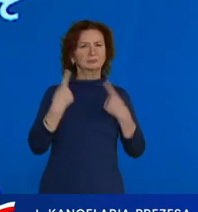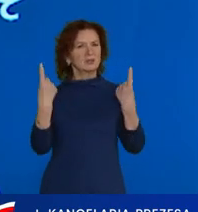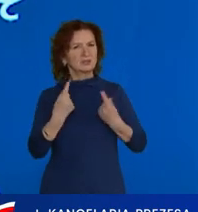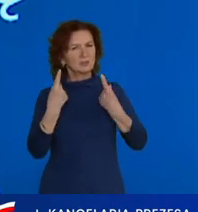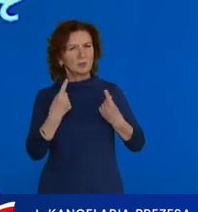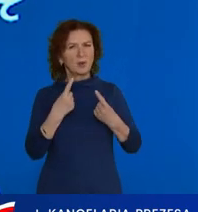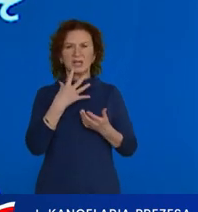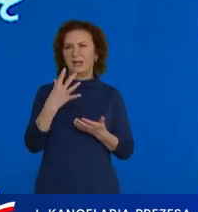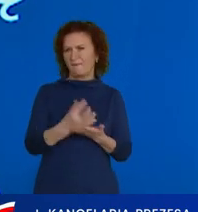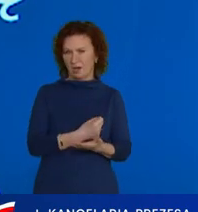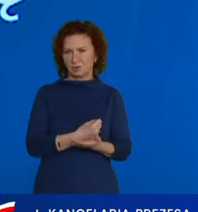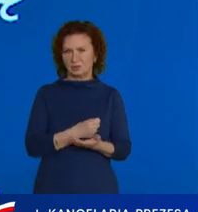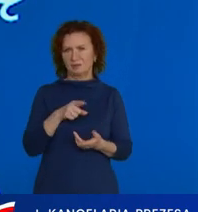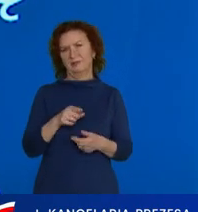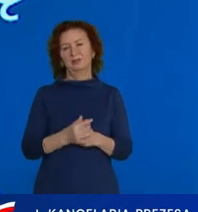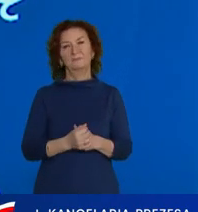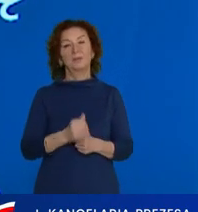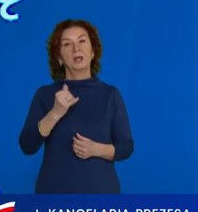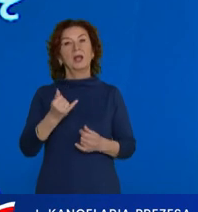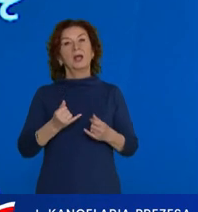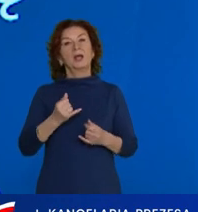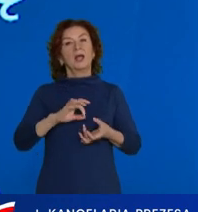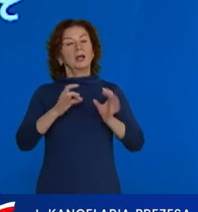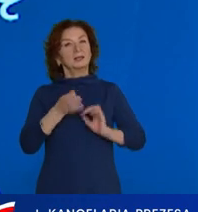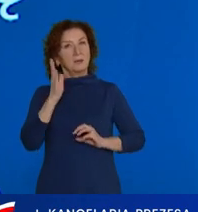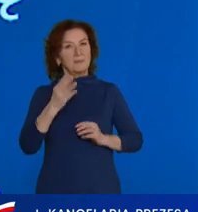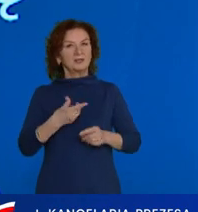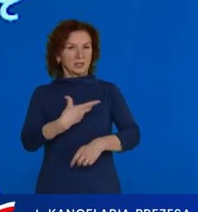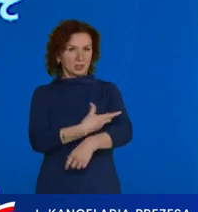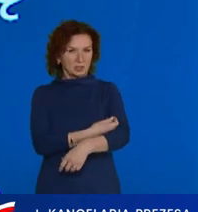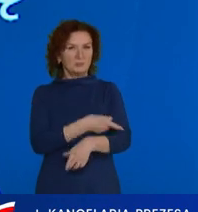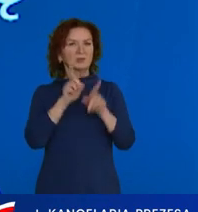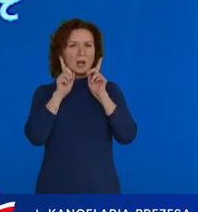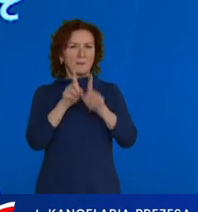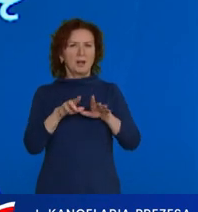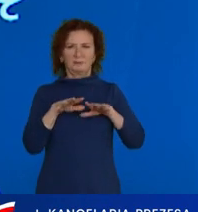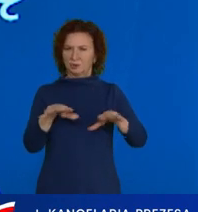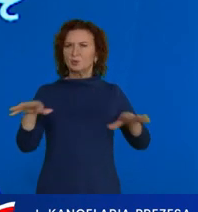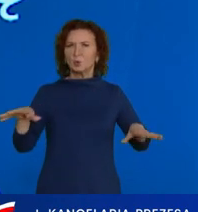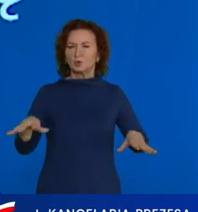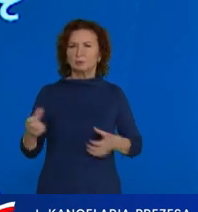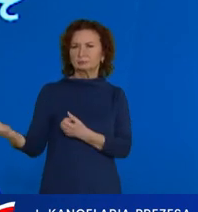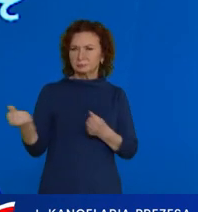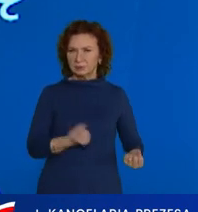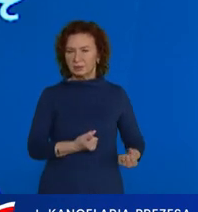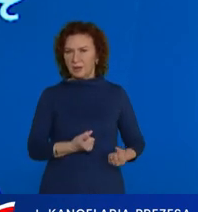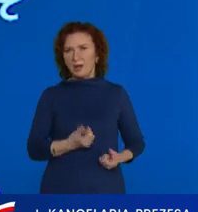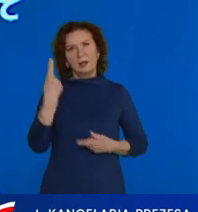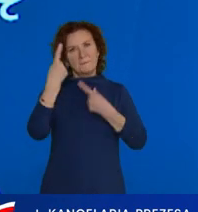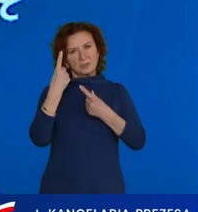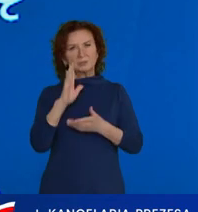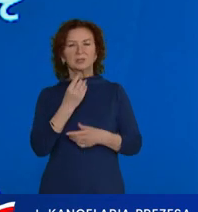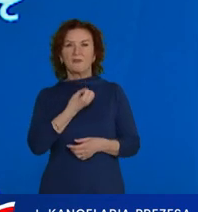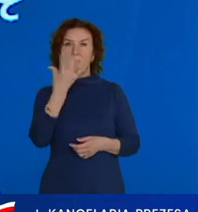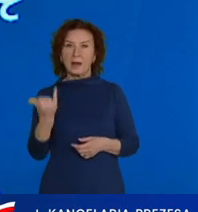się pojawić jeszcze na tym etapie. Jak będzie tych szczepionek naprawdę dużo, a mamy nadzieję, że to już nastąpi w maju,